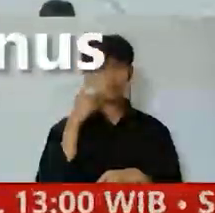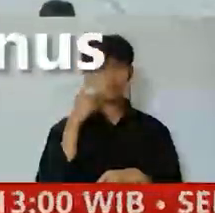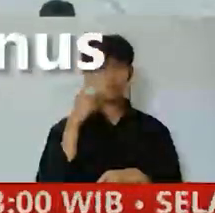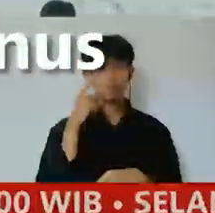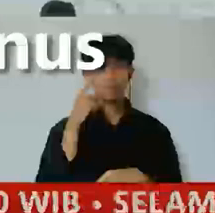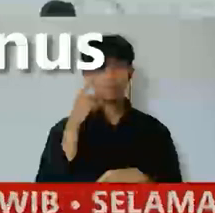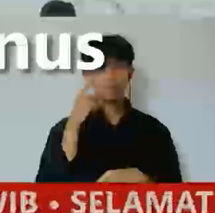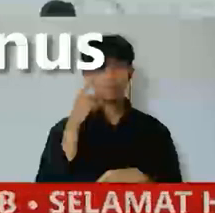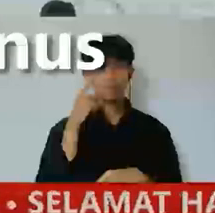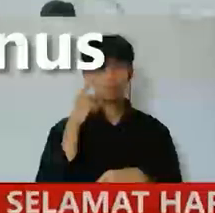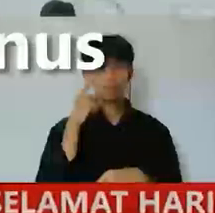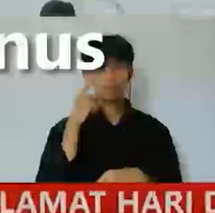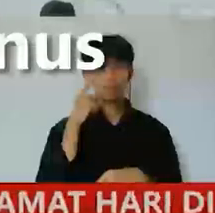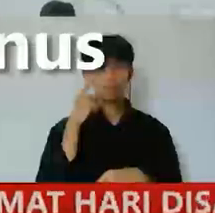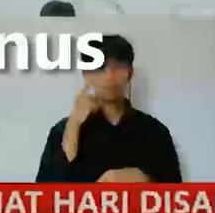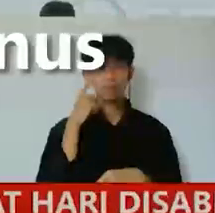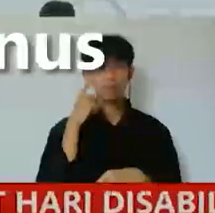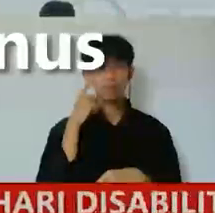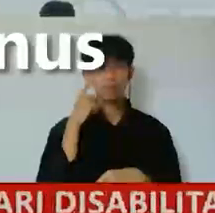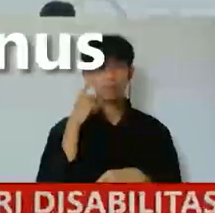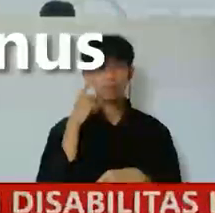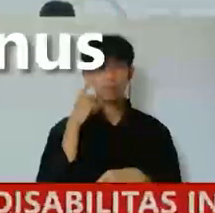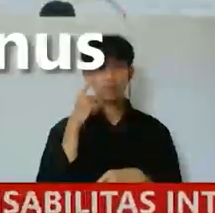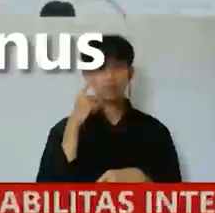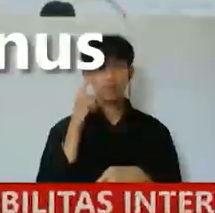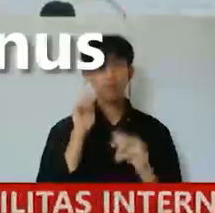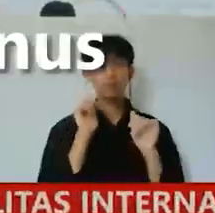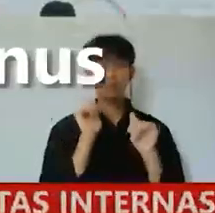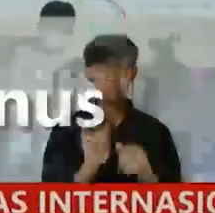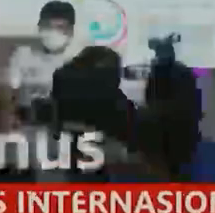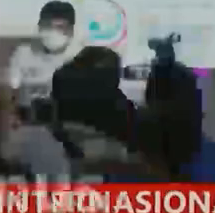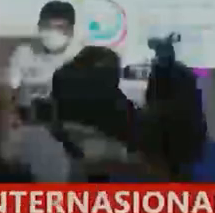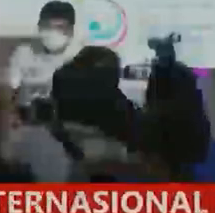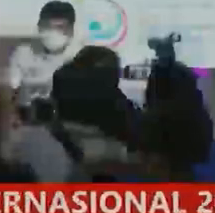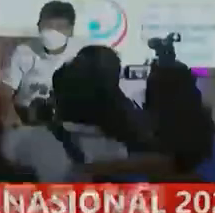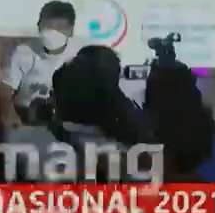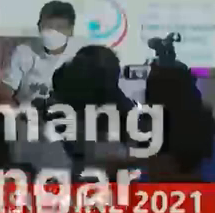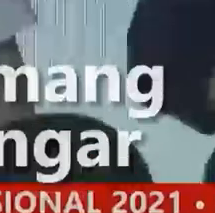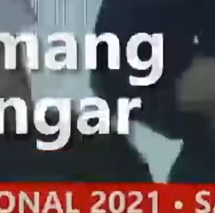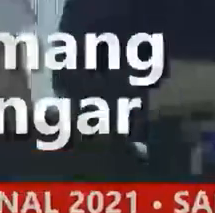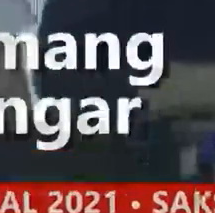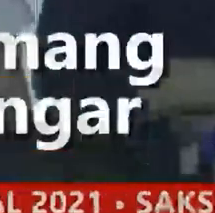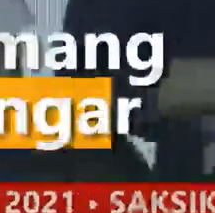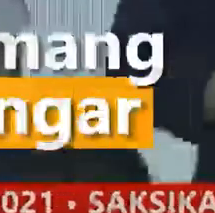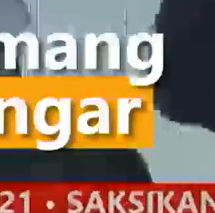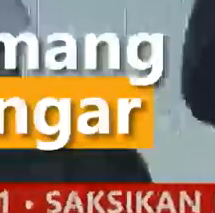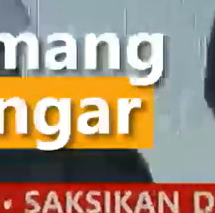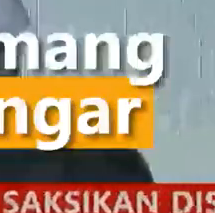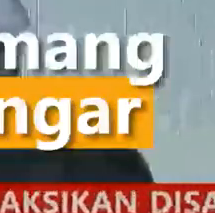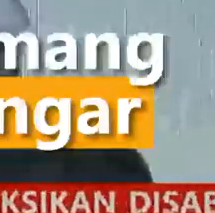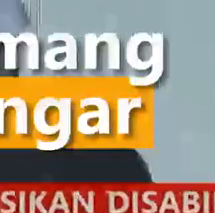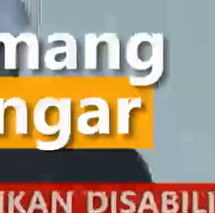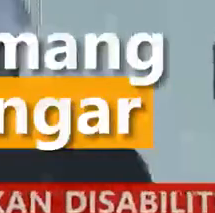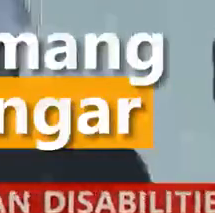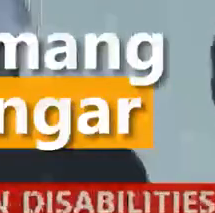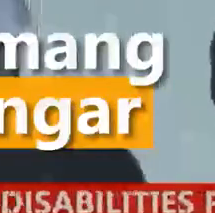Harus tidak memang menggunakan alat bagi dengar Tapi tidak untuk dipaksa untuk berbicara